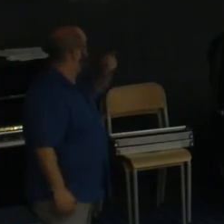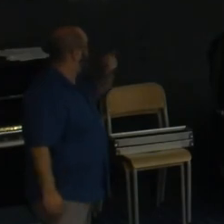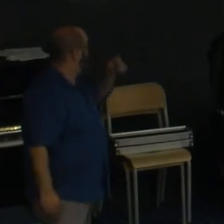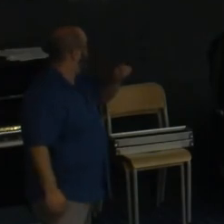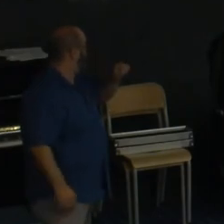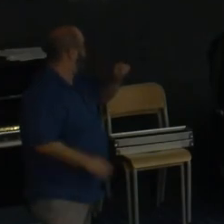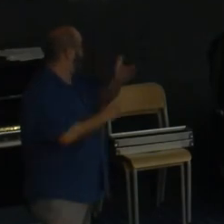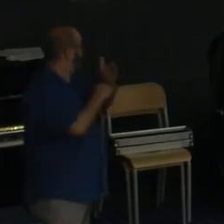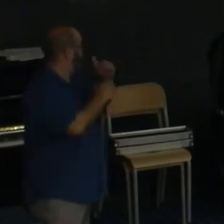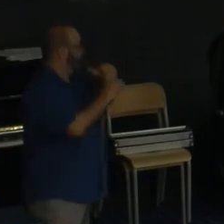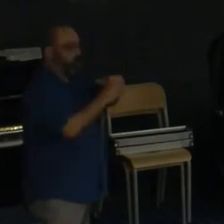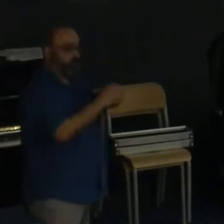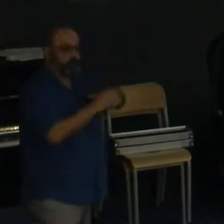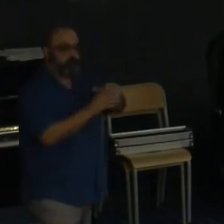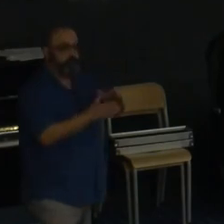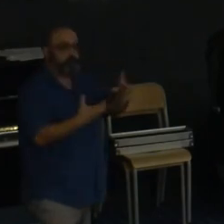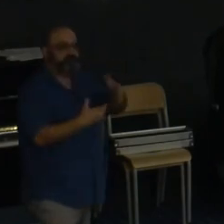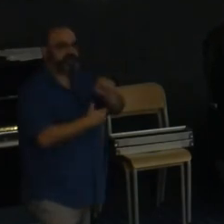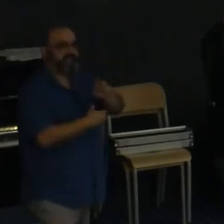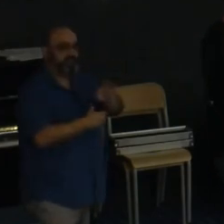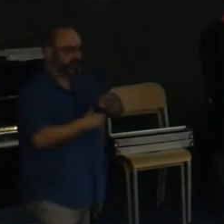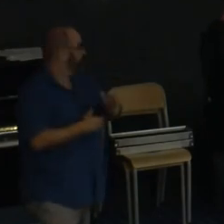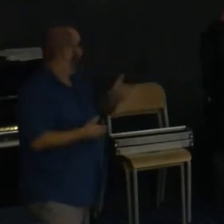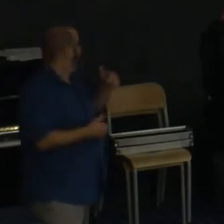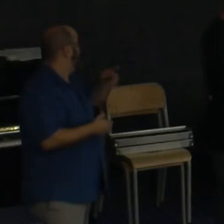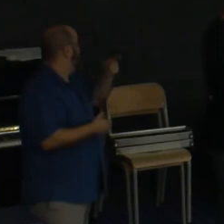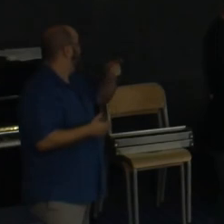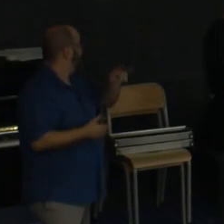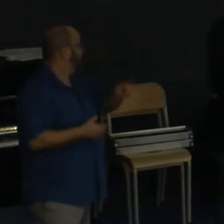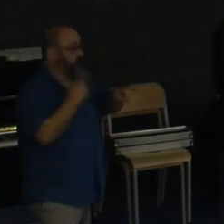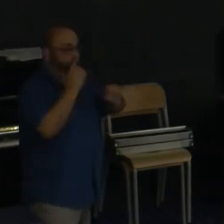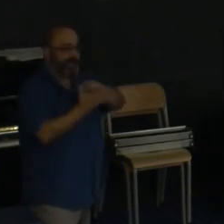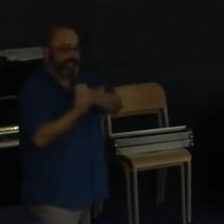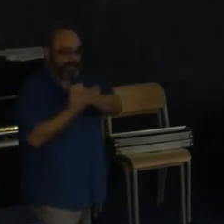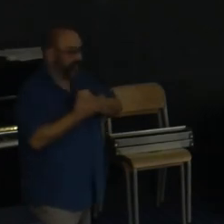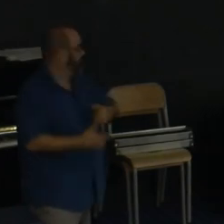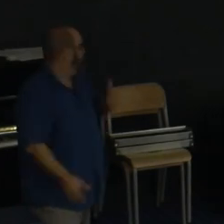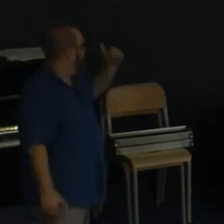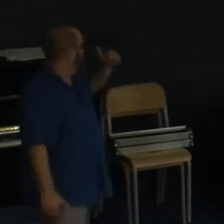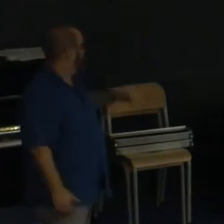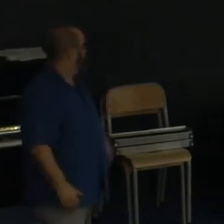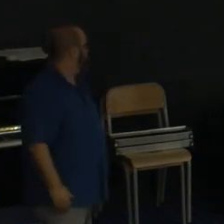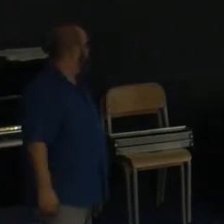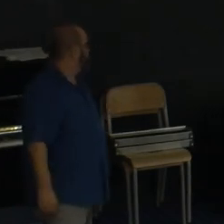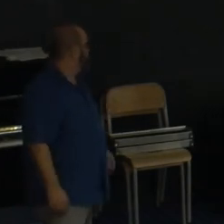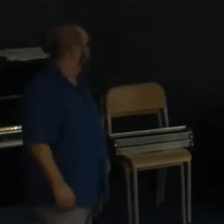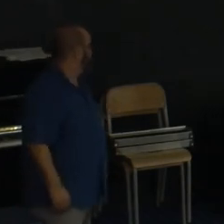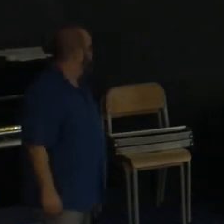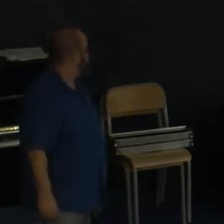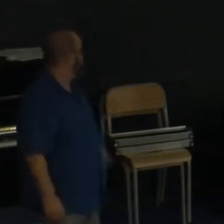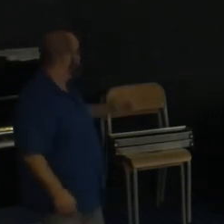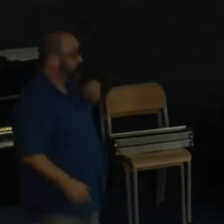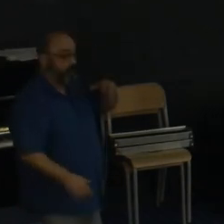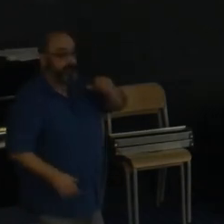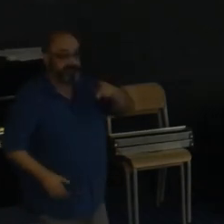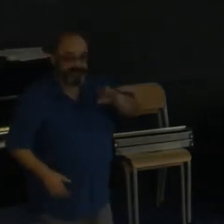contenu du dictionnaire du self. Le PH pour avoir l'aide sur une fonctionnalité. Et d'autres choses. Alors, chose amusante, c'est qu'on peut avoir un